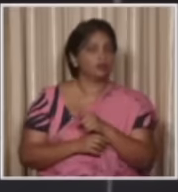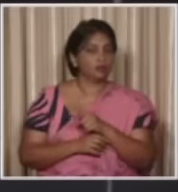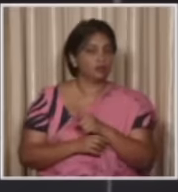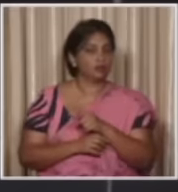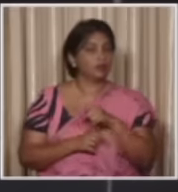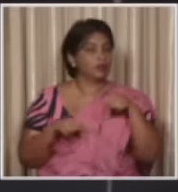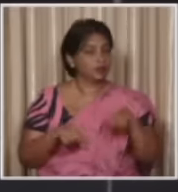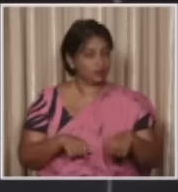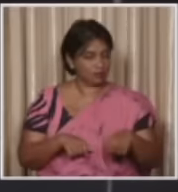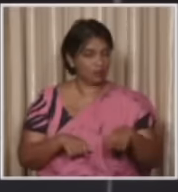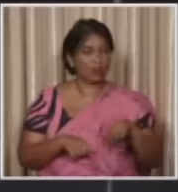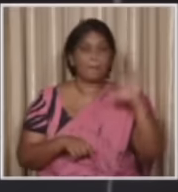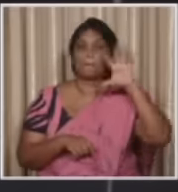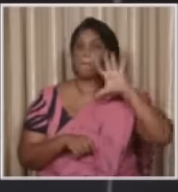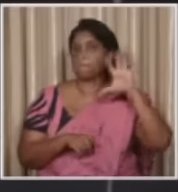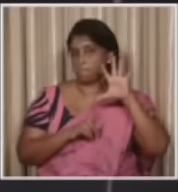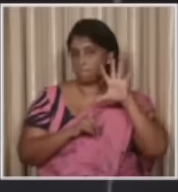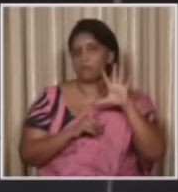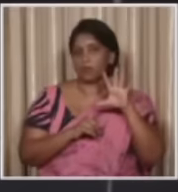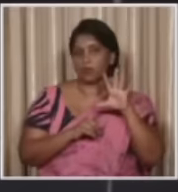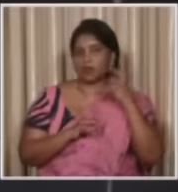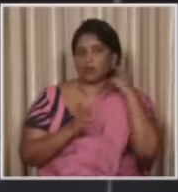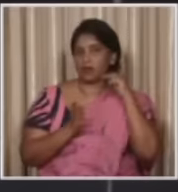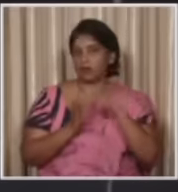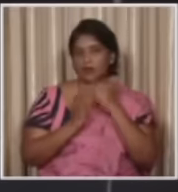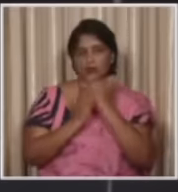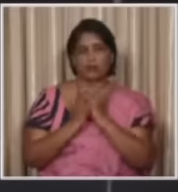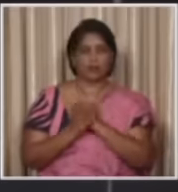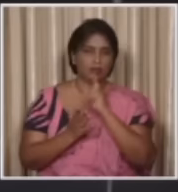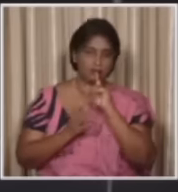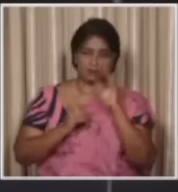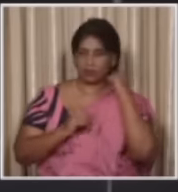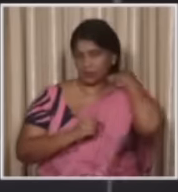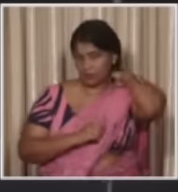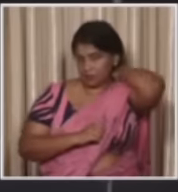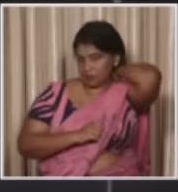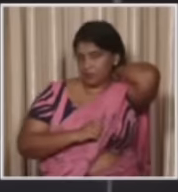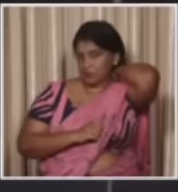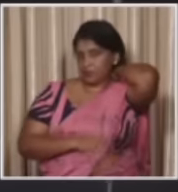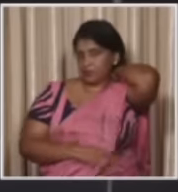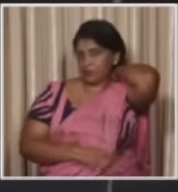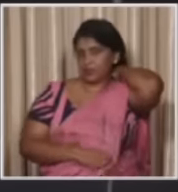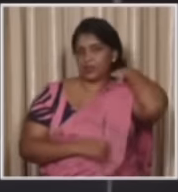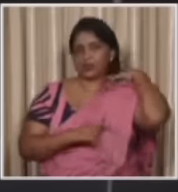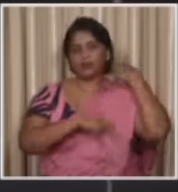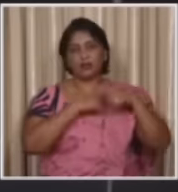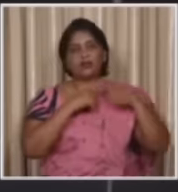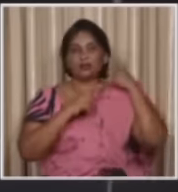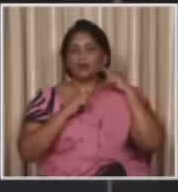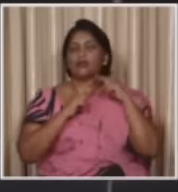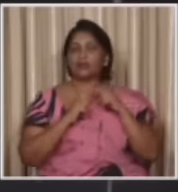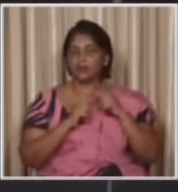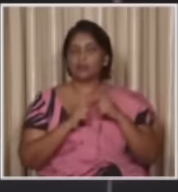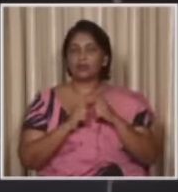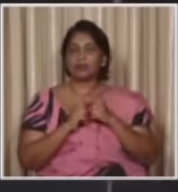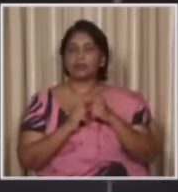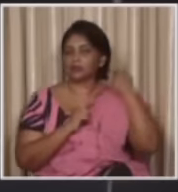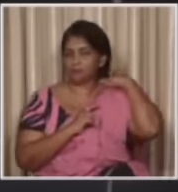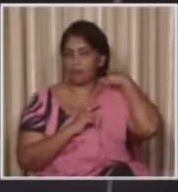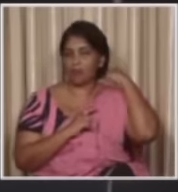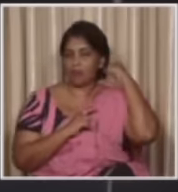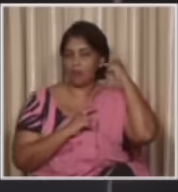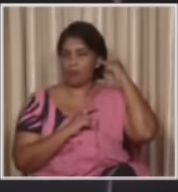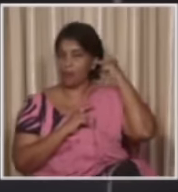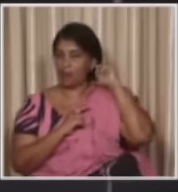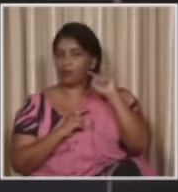තින්නේ පස්වෙනි එක මම මේ ගැන වැඩිදුර කරුණු කියන්නේ නැහැ මේ විශ්වාසභංග යෝජනා ඉතිහාසය පිළිබඳවයි මම ඒක ආකාරයෙන්